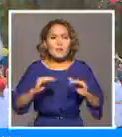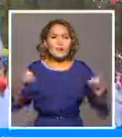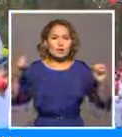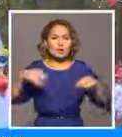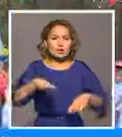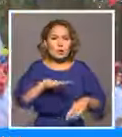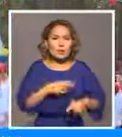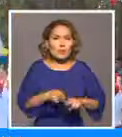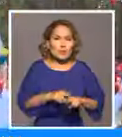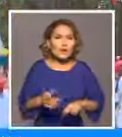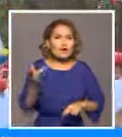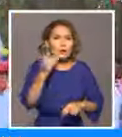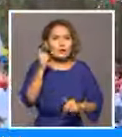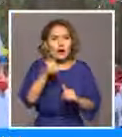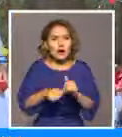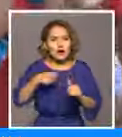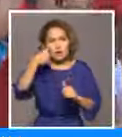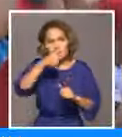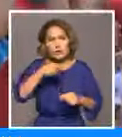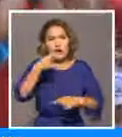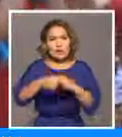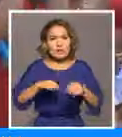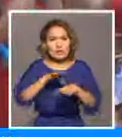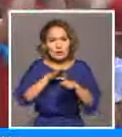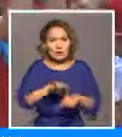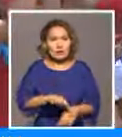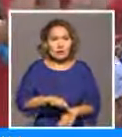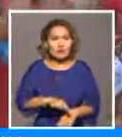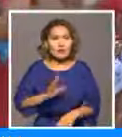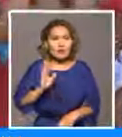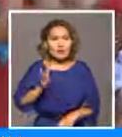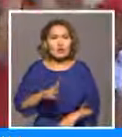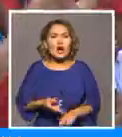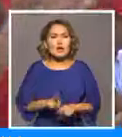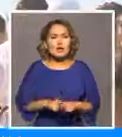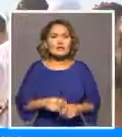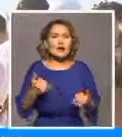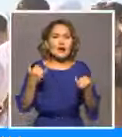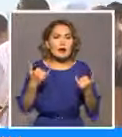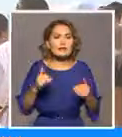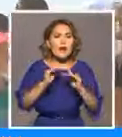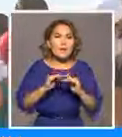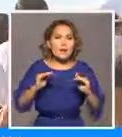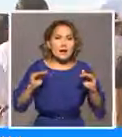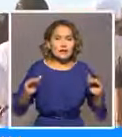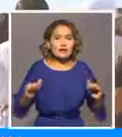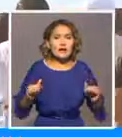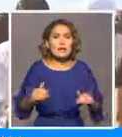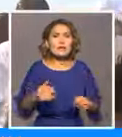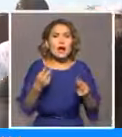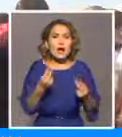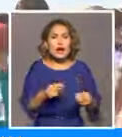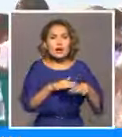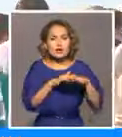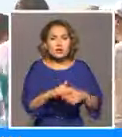жиылған. Бұл қалыпты көрініс. Төртінші маусымға және балалар шақырылмақ. Сөйтіп мұнайшылардың балалары компания қамқорлығының